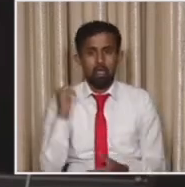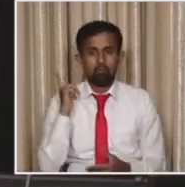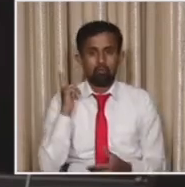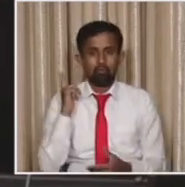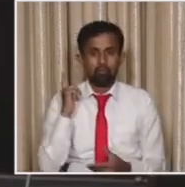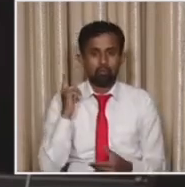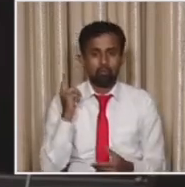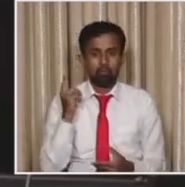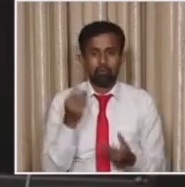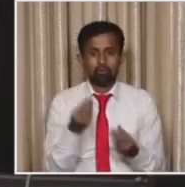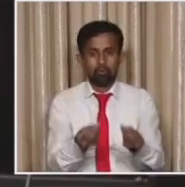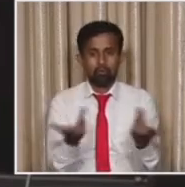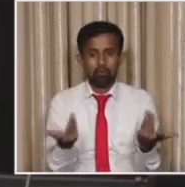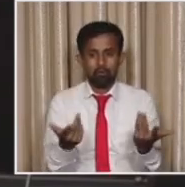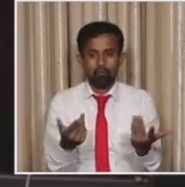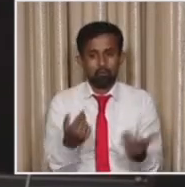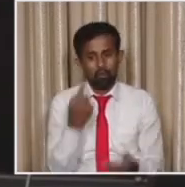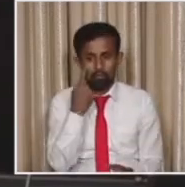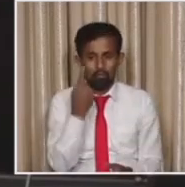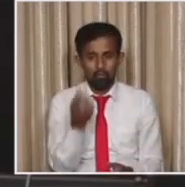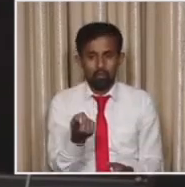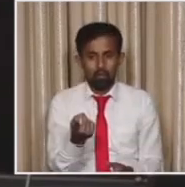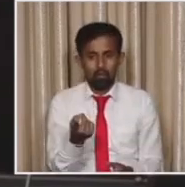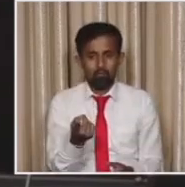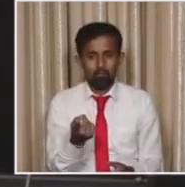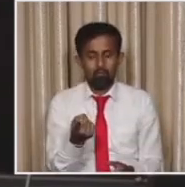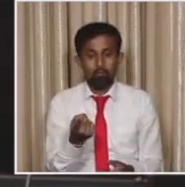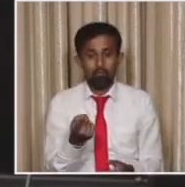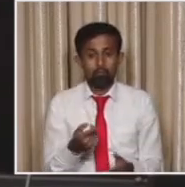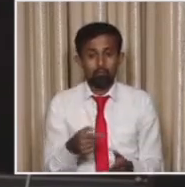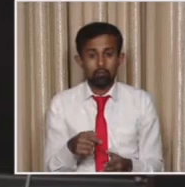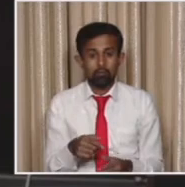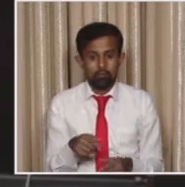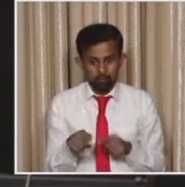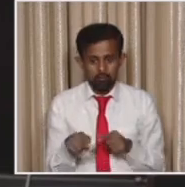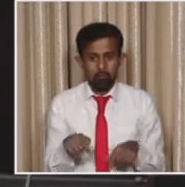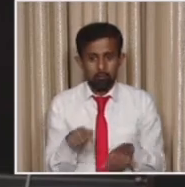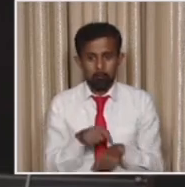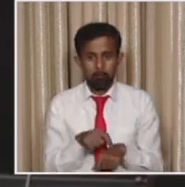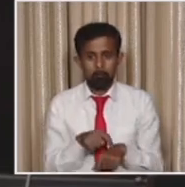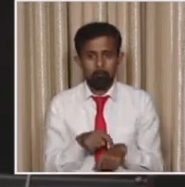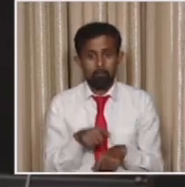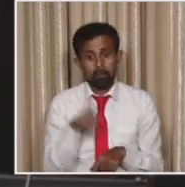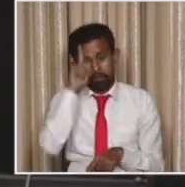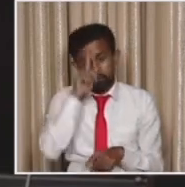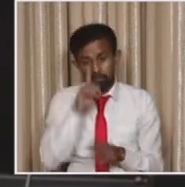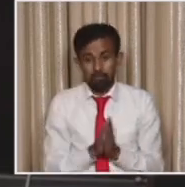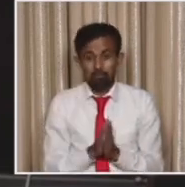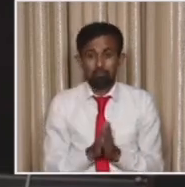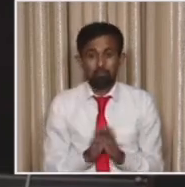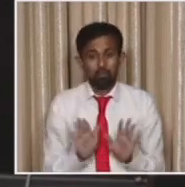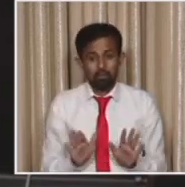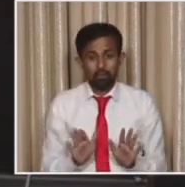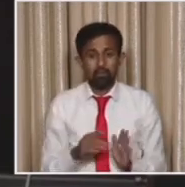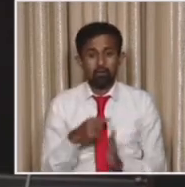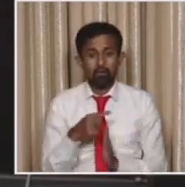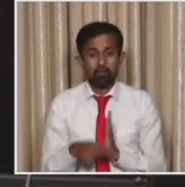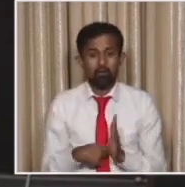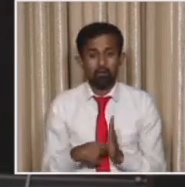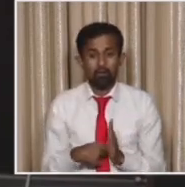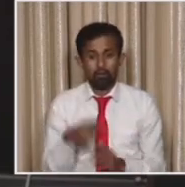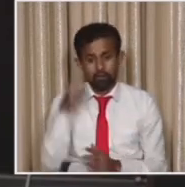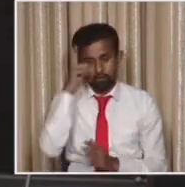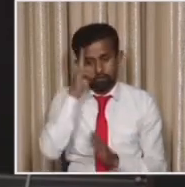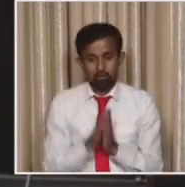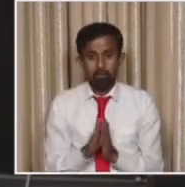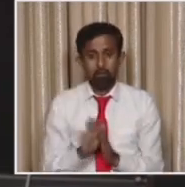පොලිසියට එවැනි රටක් දැකපුවාම ගරු නියෝජ්‍ය කතානායකතුමනි මෙවැනි දැන් මේ වෙනකොට දෙයියන්ගේ පිටේ මේ රට දෙයියෝ බුදුන් ඉන්න රට නිසා